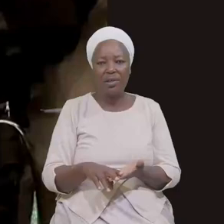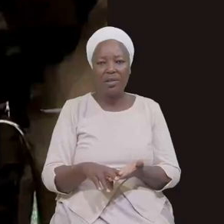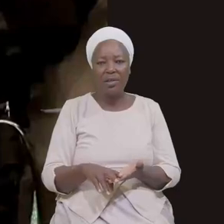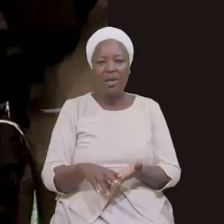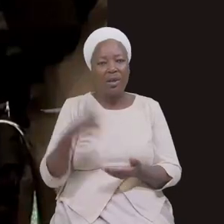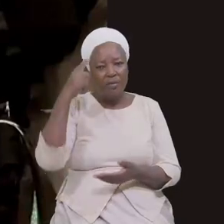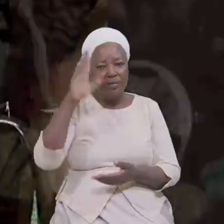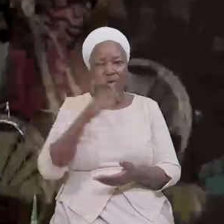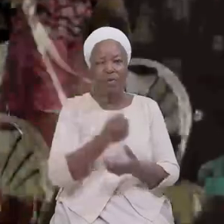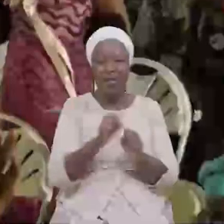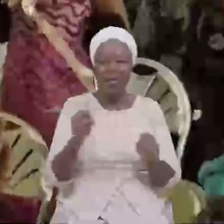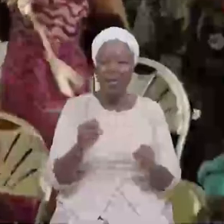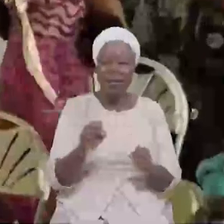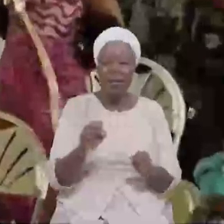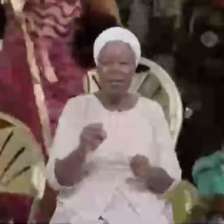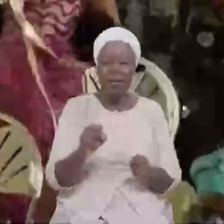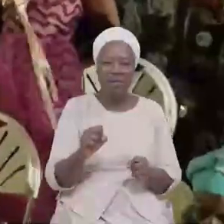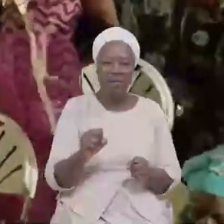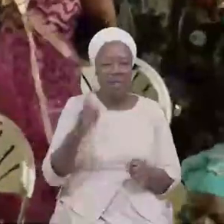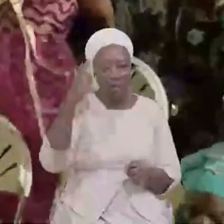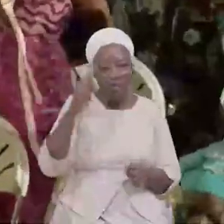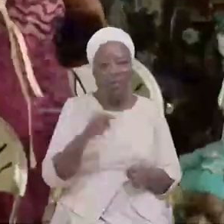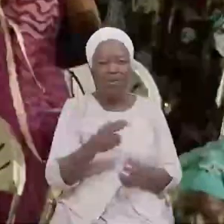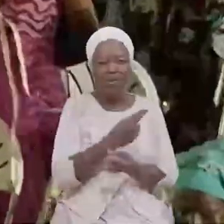salut, pour ta rédemption,